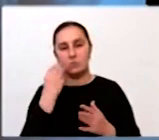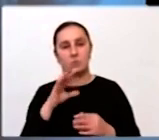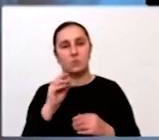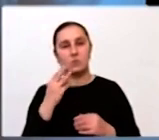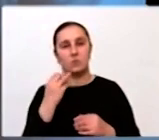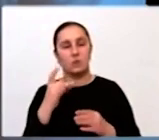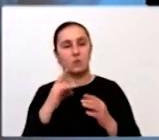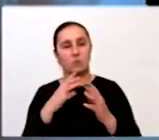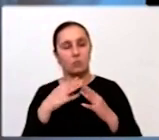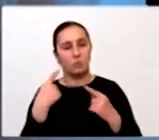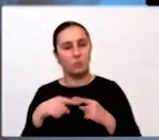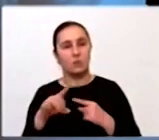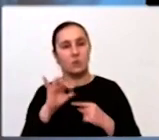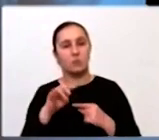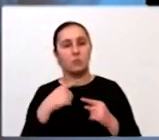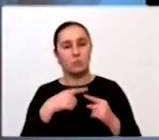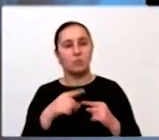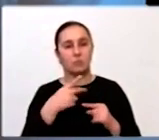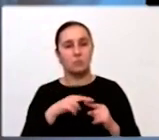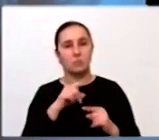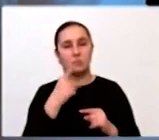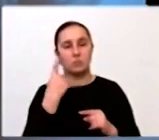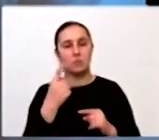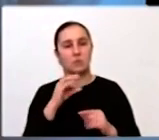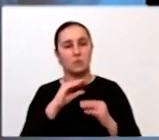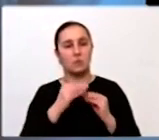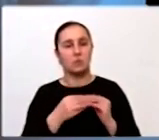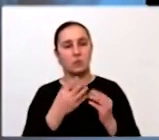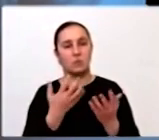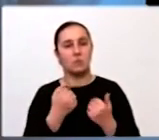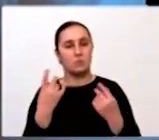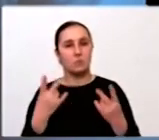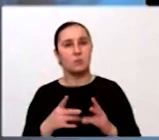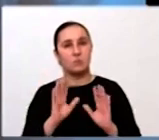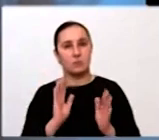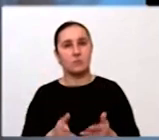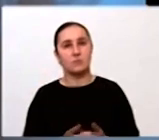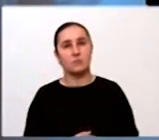shar boshqa, ip boshqa bu yerda. Shuning uchun biz buni bitta sloy qilib olishimiz kerak bo'ladi.